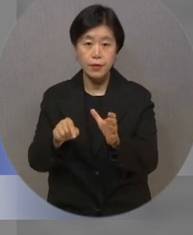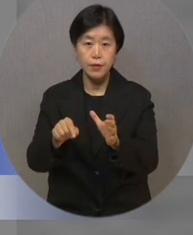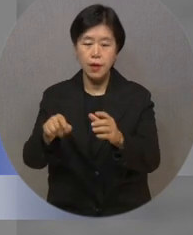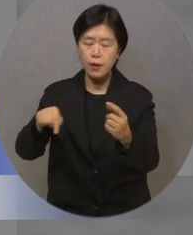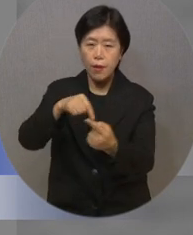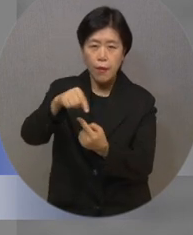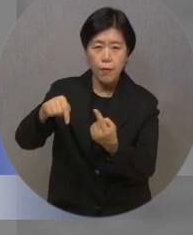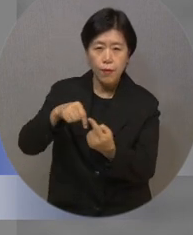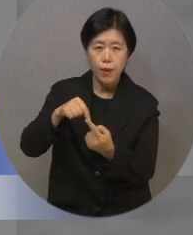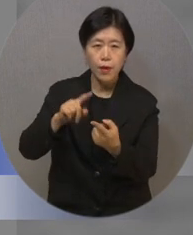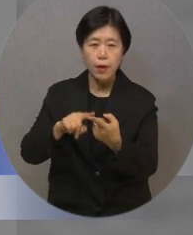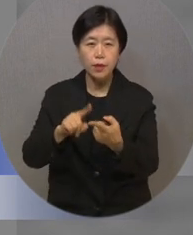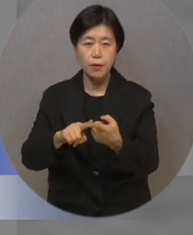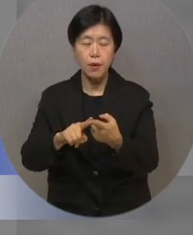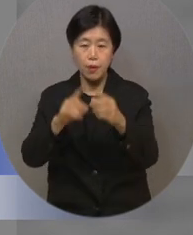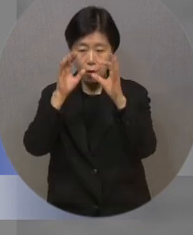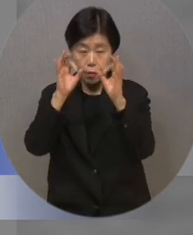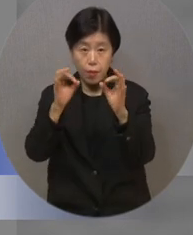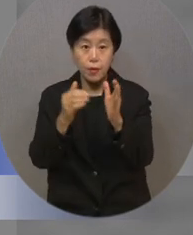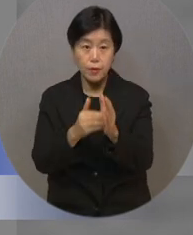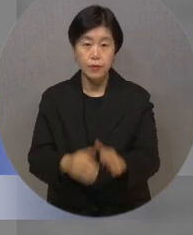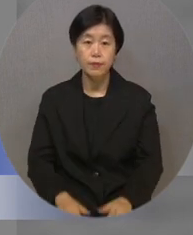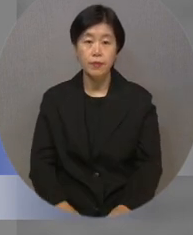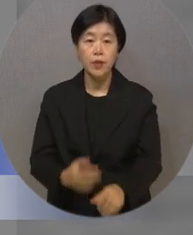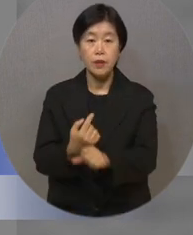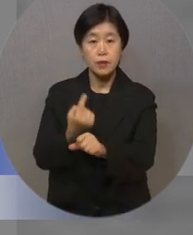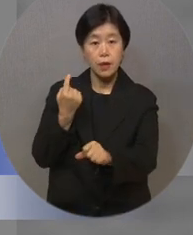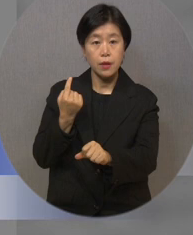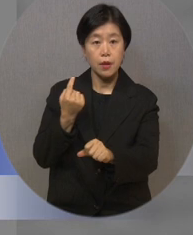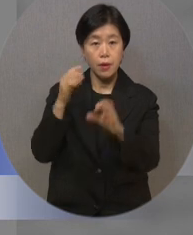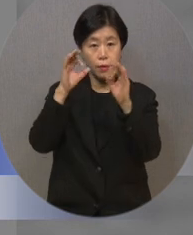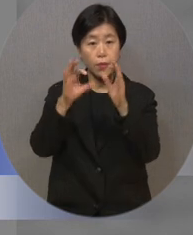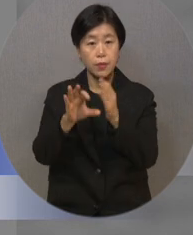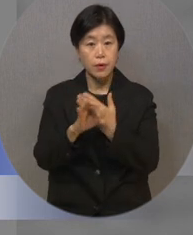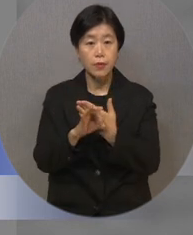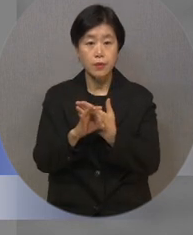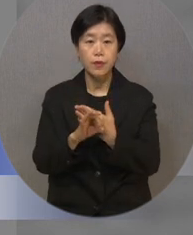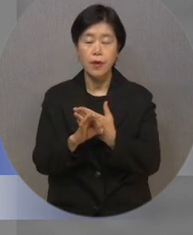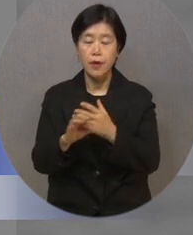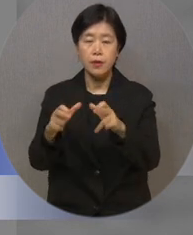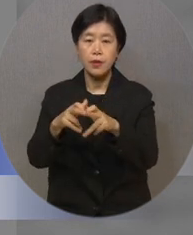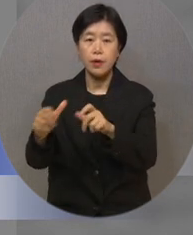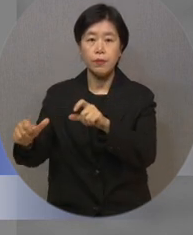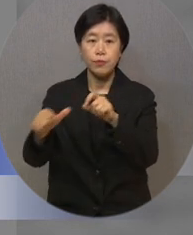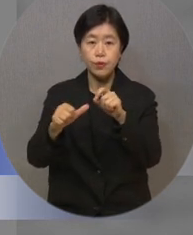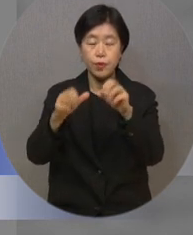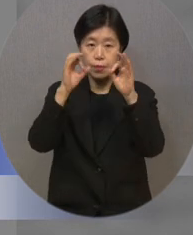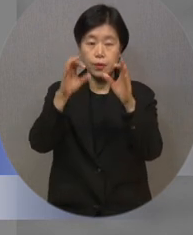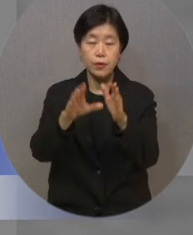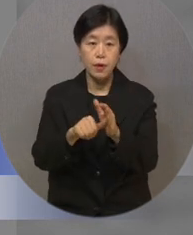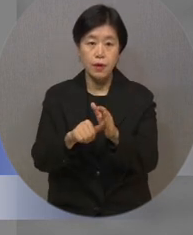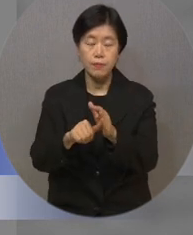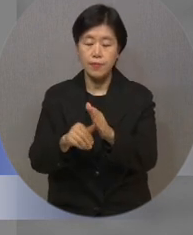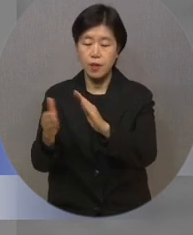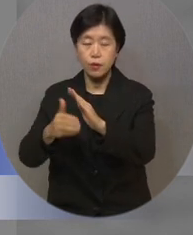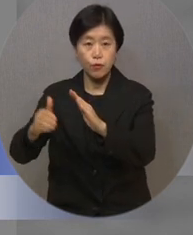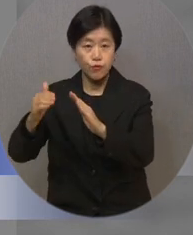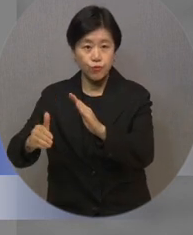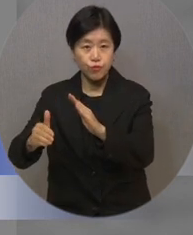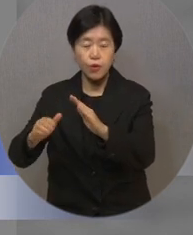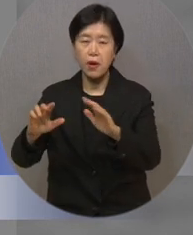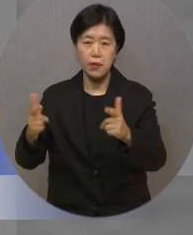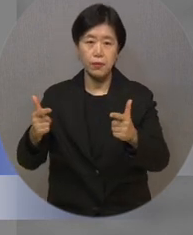확인한 결과 지난해 기준 공공기간 장애인 채용 현황을 보면이 정규직과 체험형 인턴